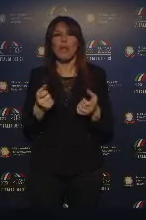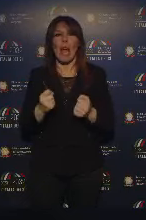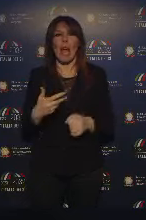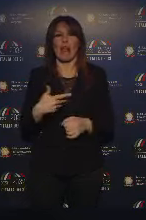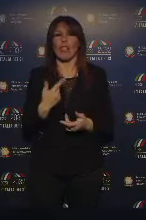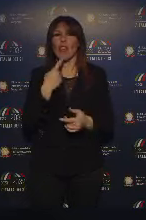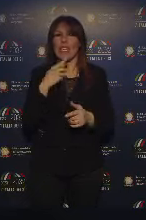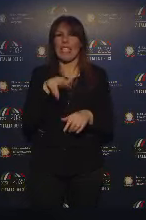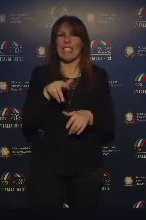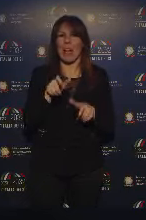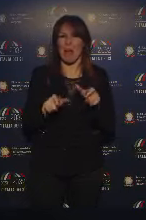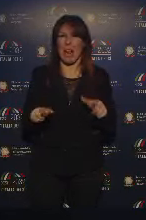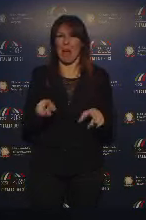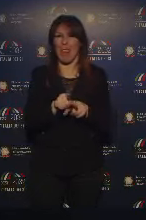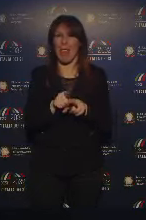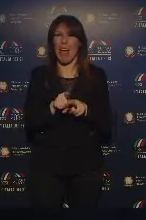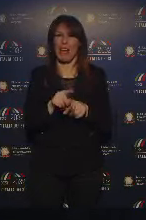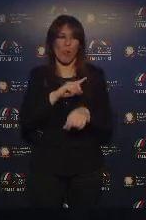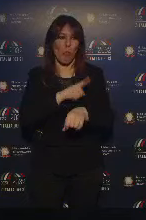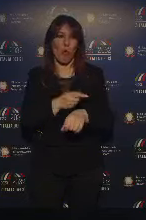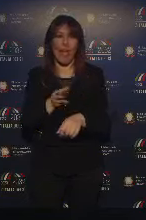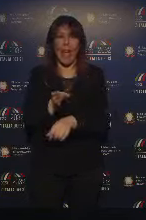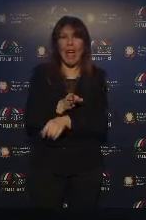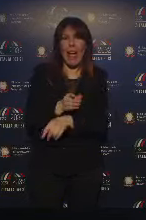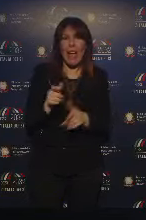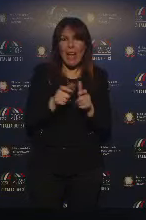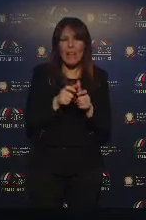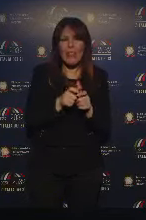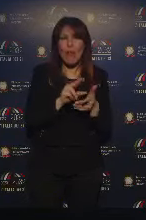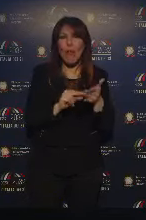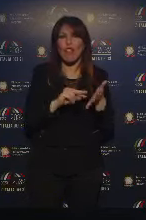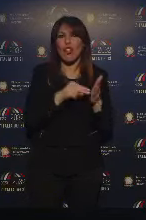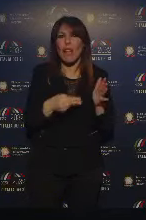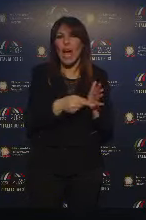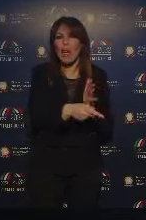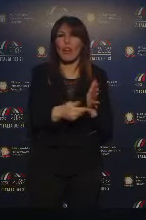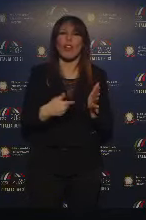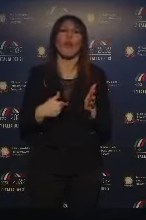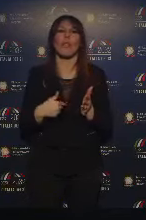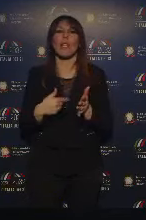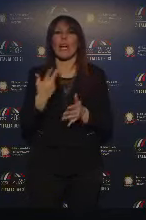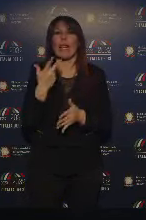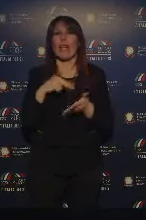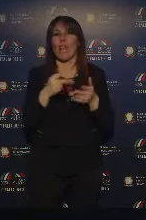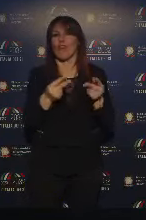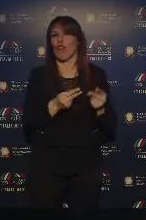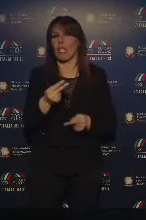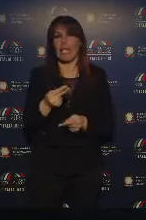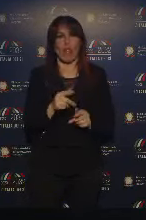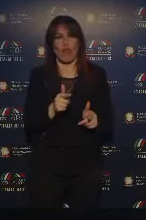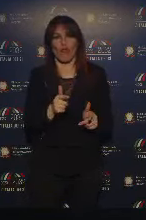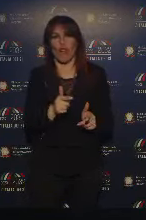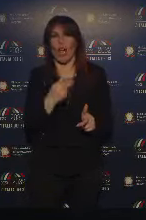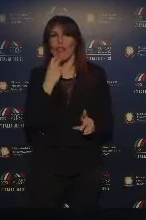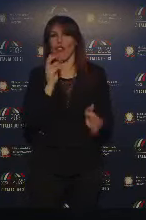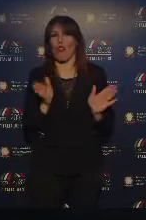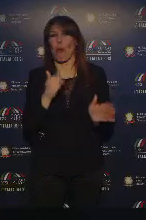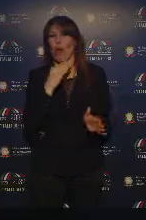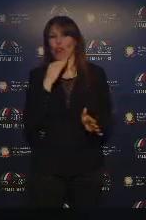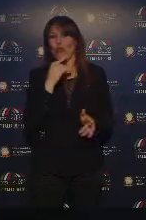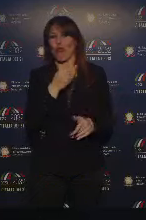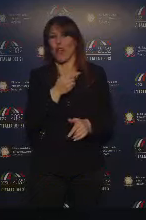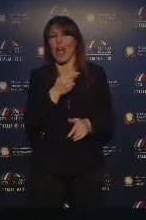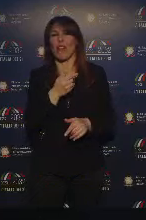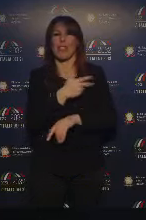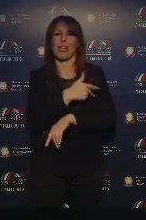dell'entroterra della provincia di Potenza non ha l'ufficio tecnico con tre ingegnere già tanto si ha il vigile urbano e il segretario